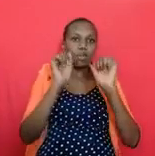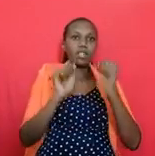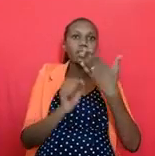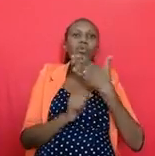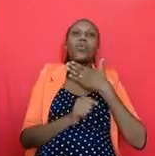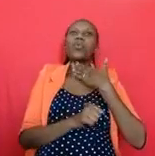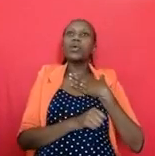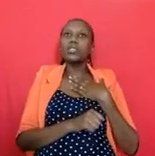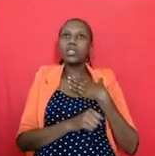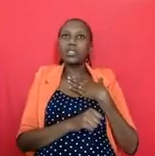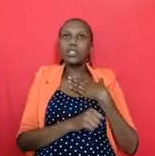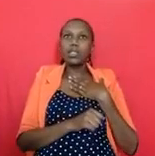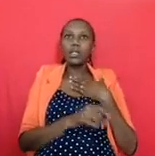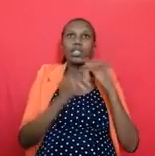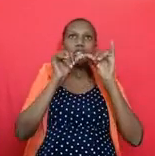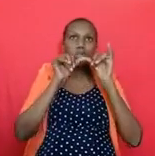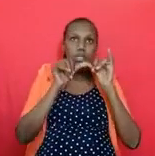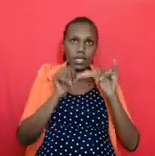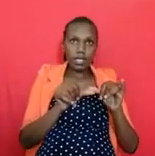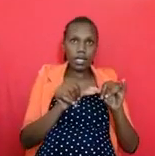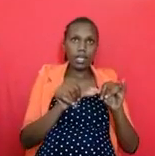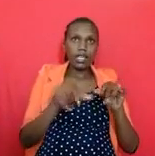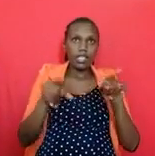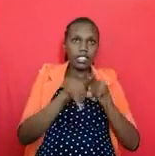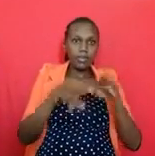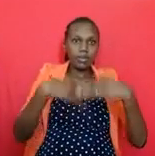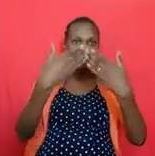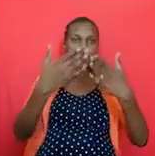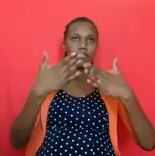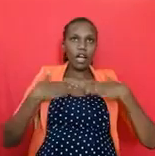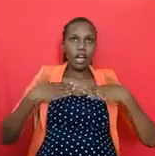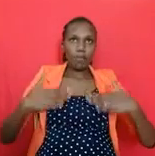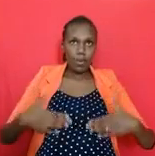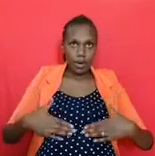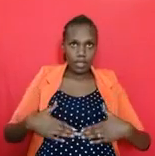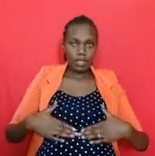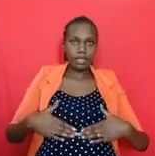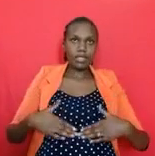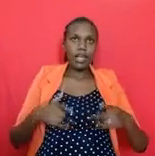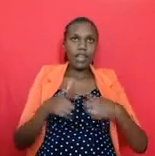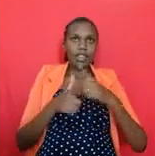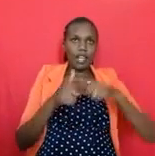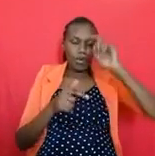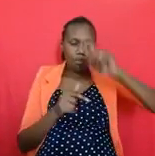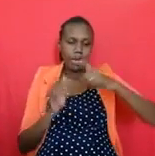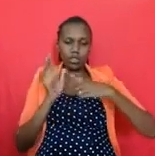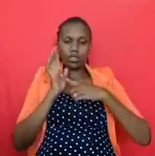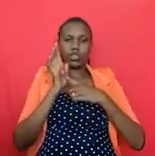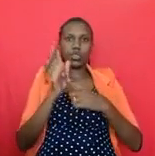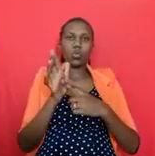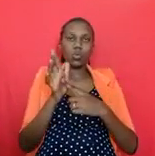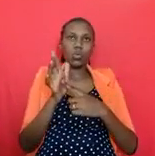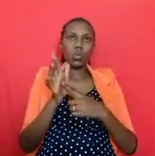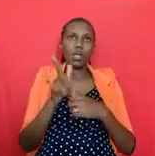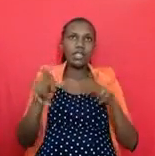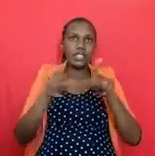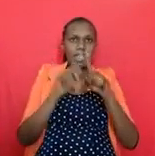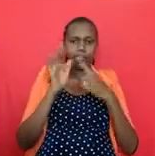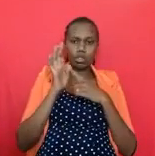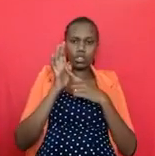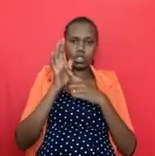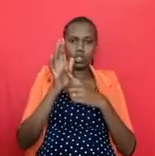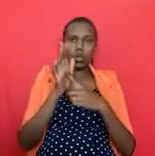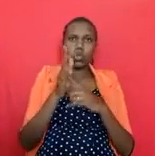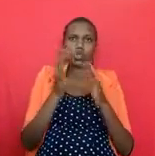tukwenda guikara na kuheana miri itu no muhaka tu demonstrate na tuonanie